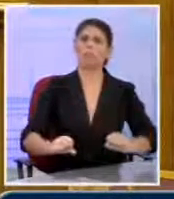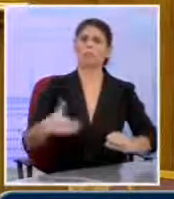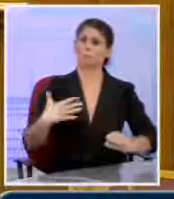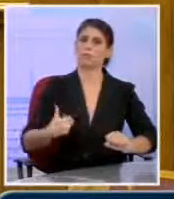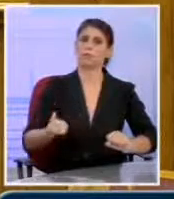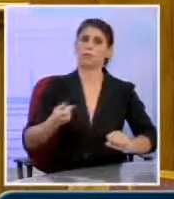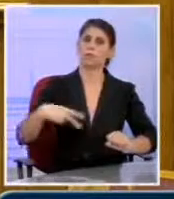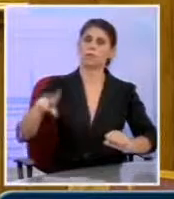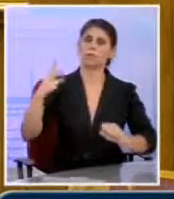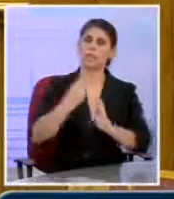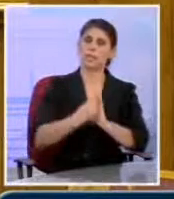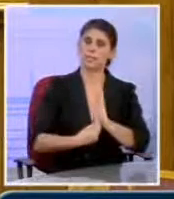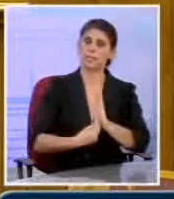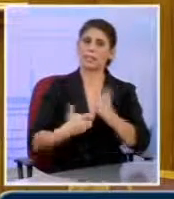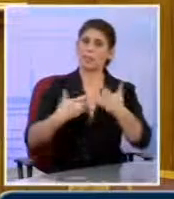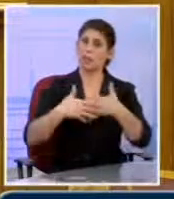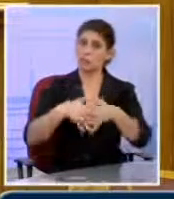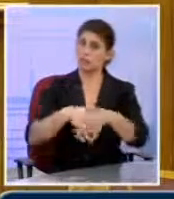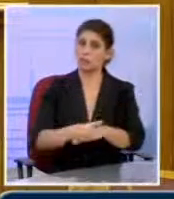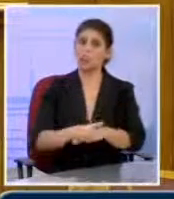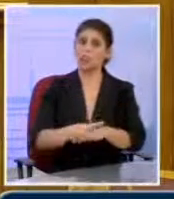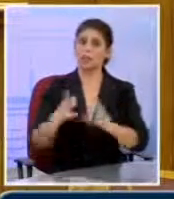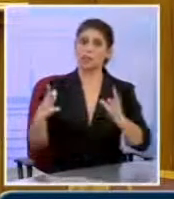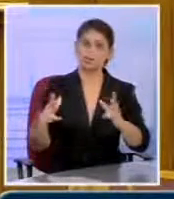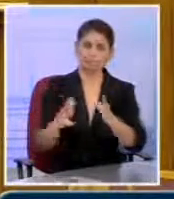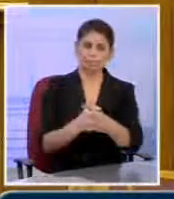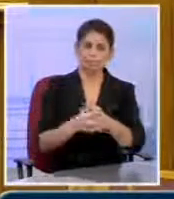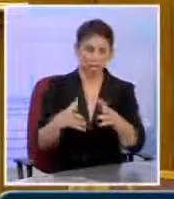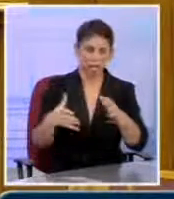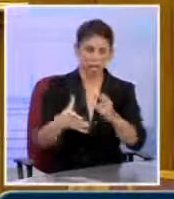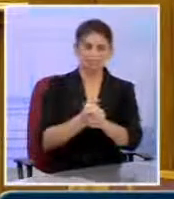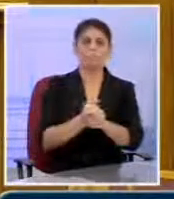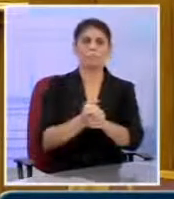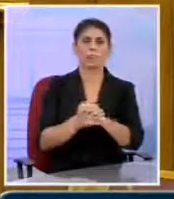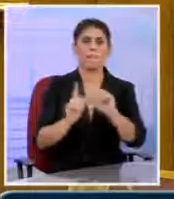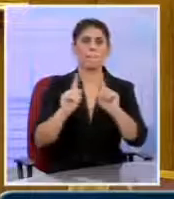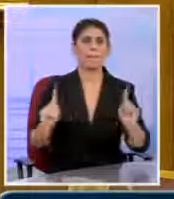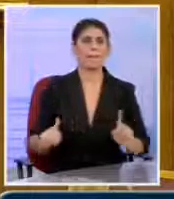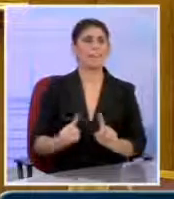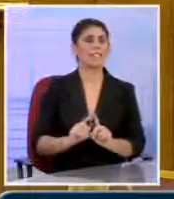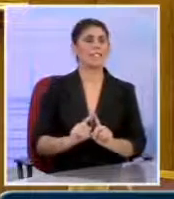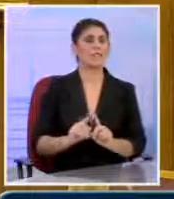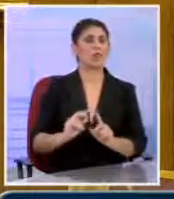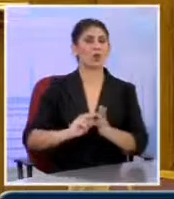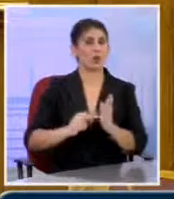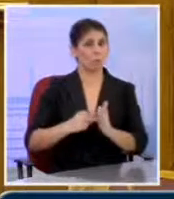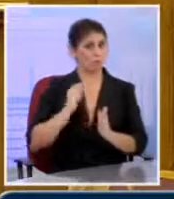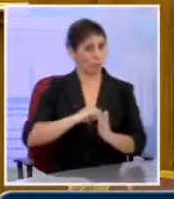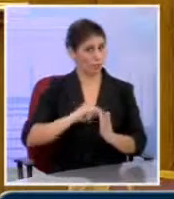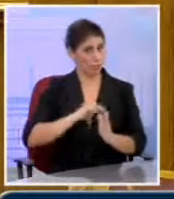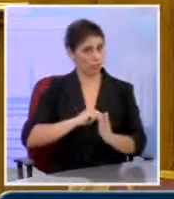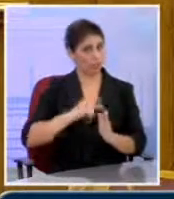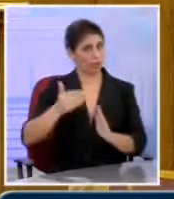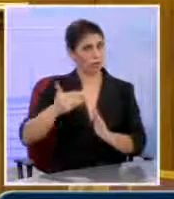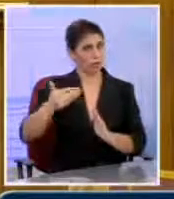απέκτησαν υπεραξίες, ενσωματώθηκαν σε ένα συμπαγές πλαίσιο οικονομικών συμφερόντων και